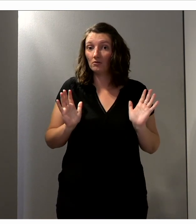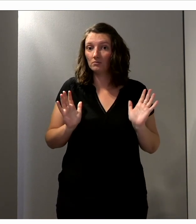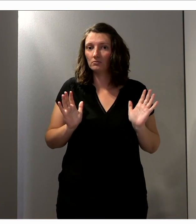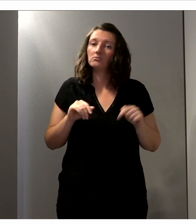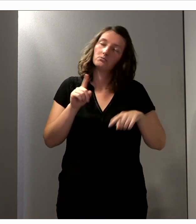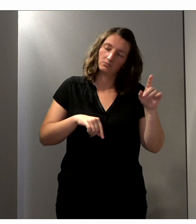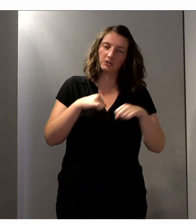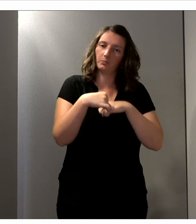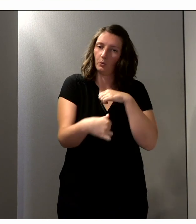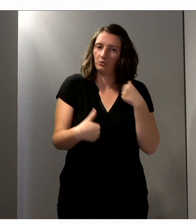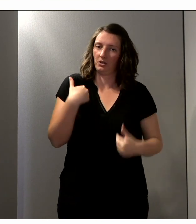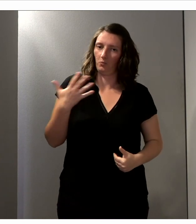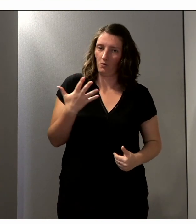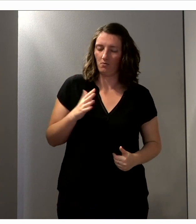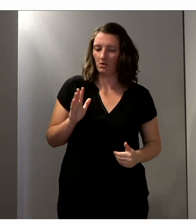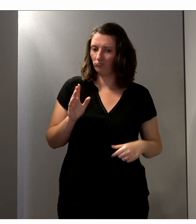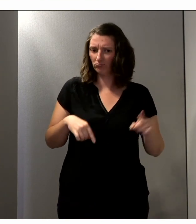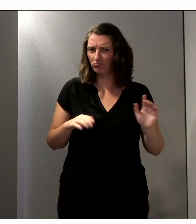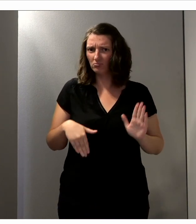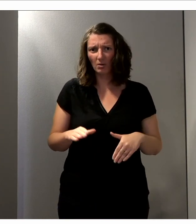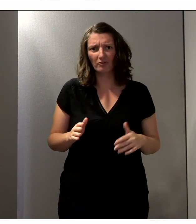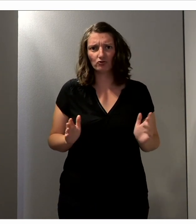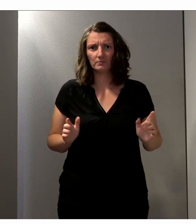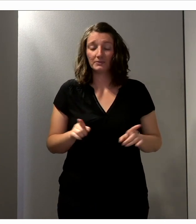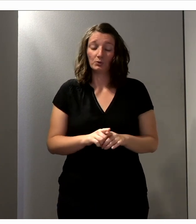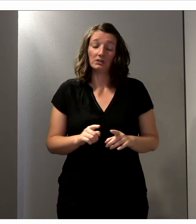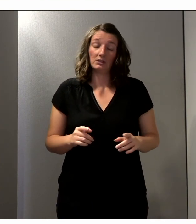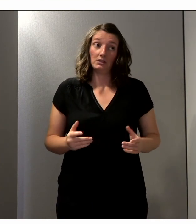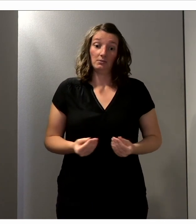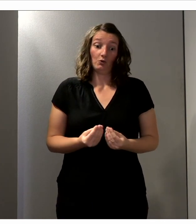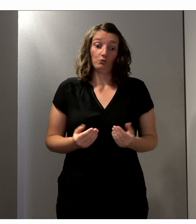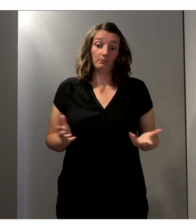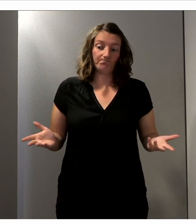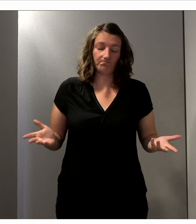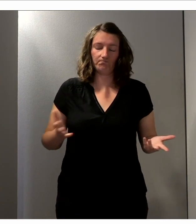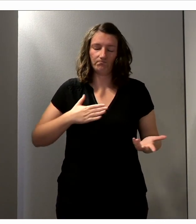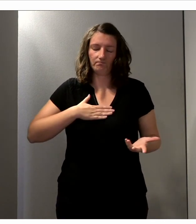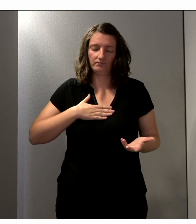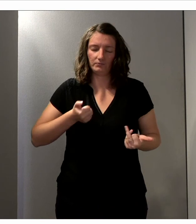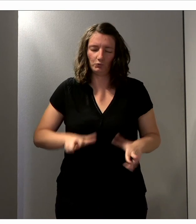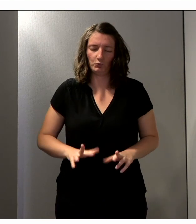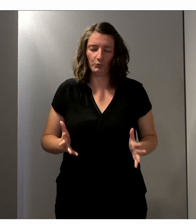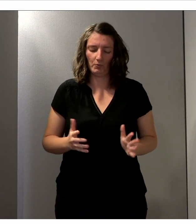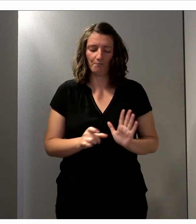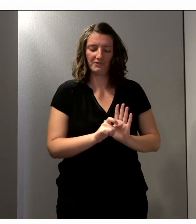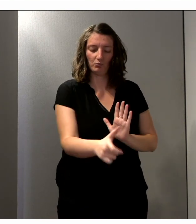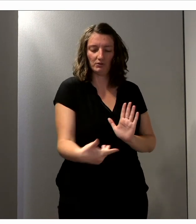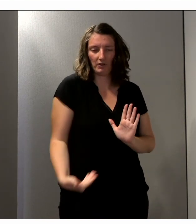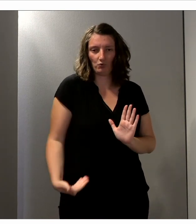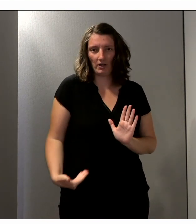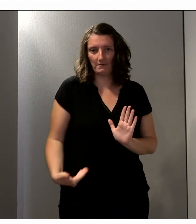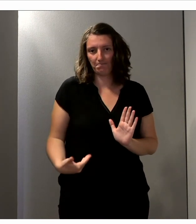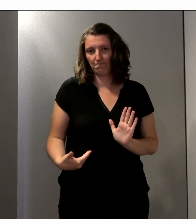de handicap. Et je suis aussi malheureusement convaincue que les dispositifs existants